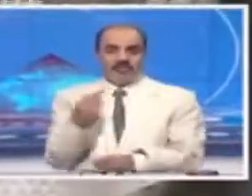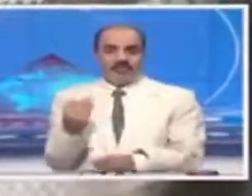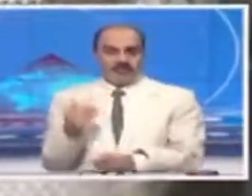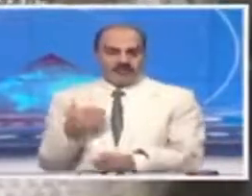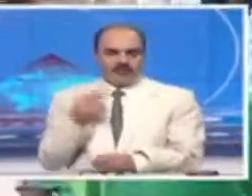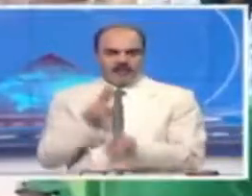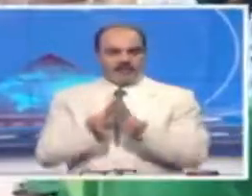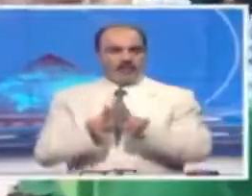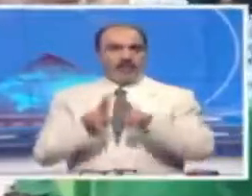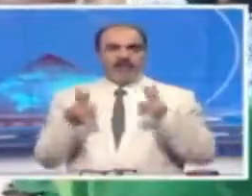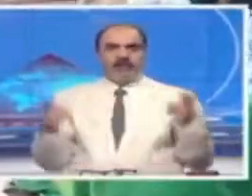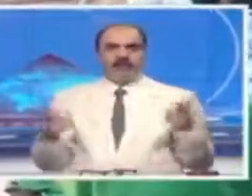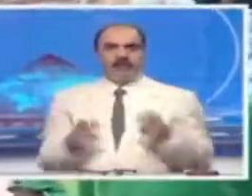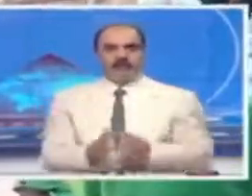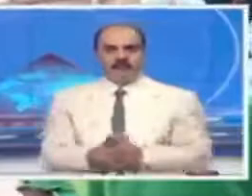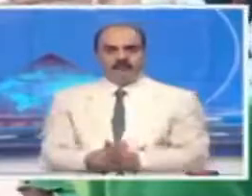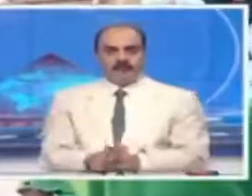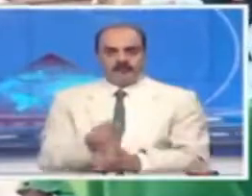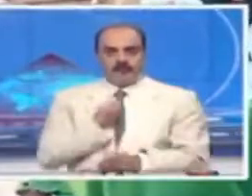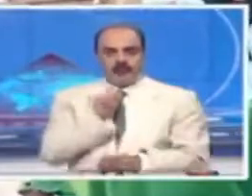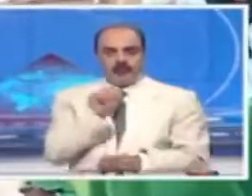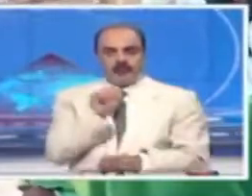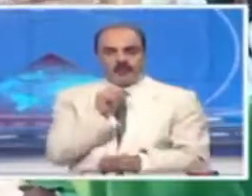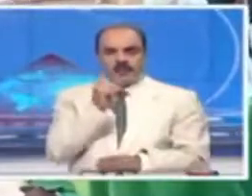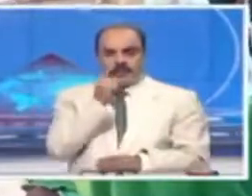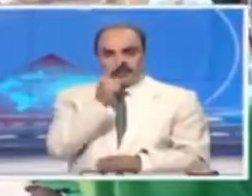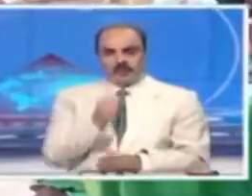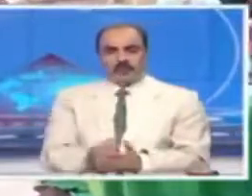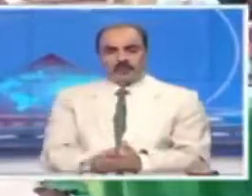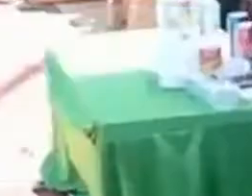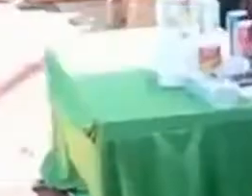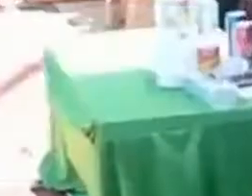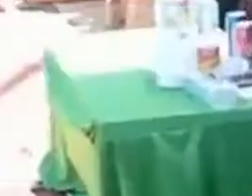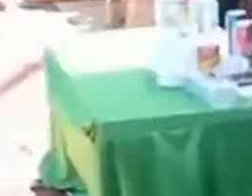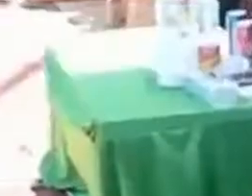الشخصية المصرية المتكاملة. سوزان مصطفى، التلفزيون المصري.